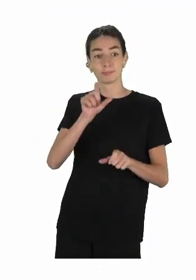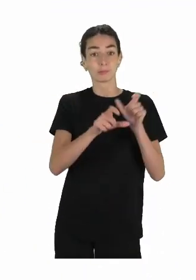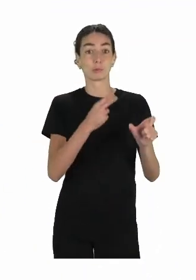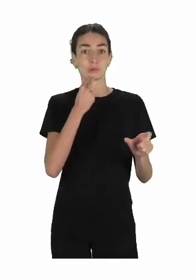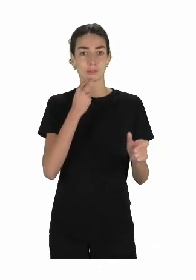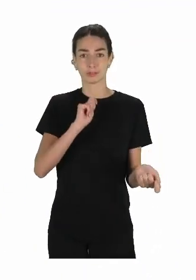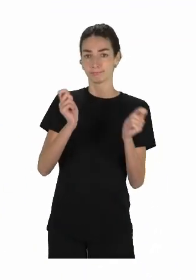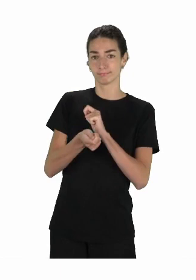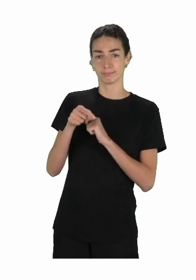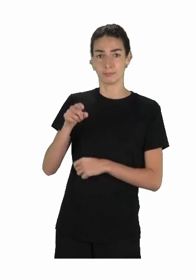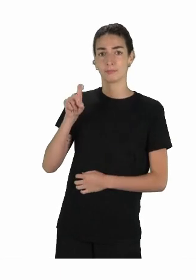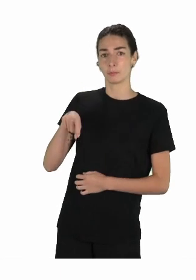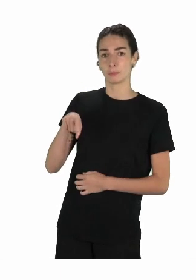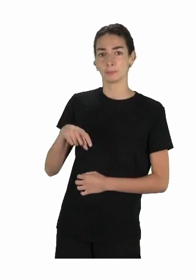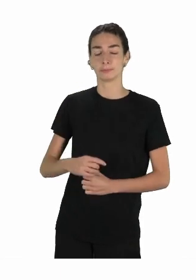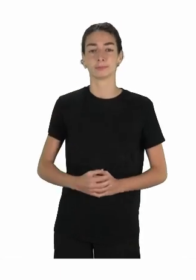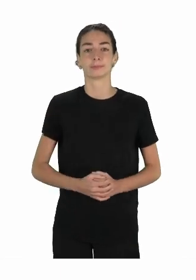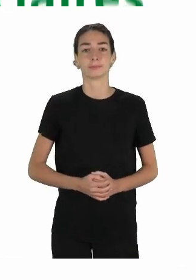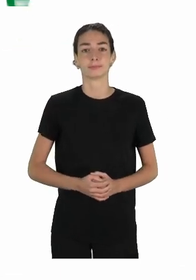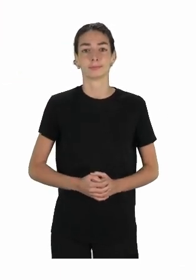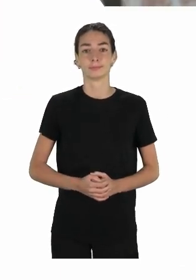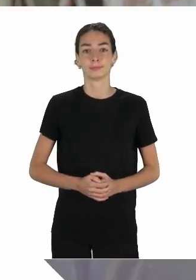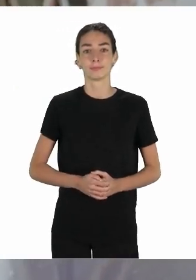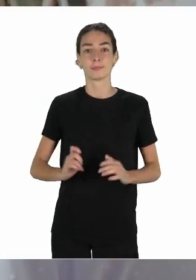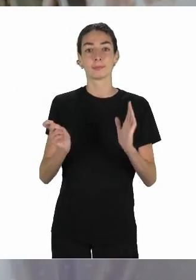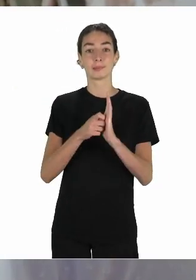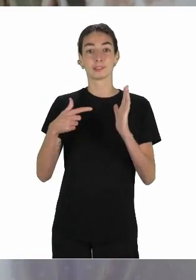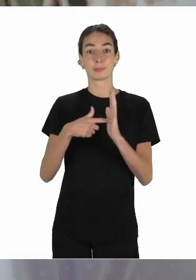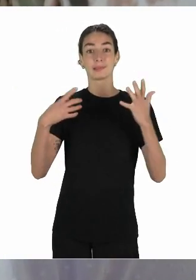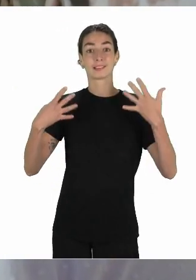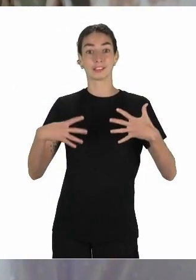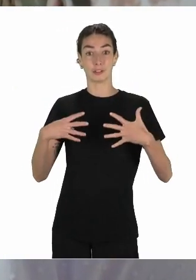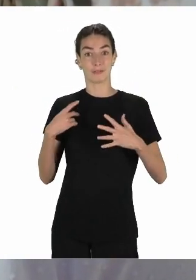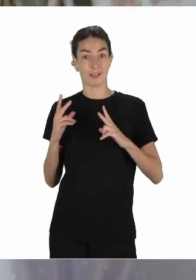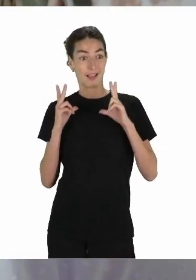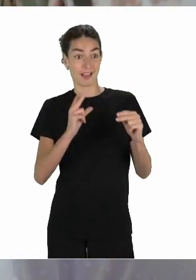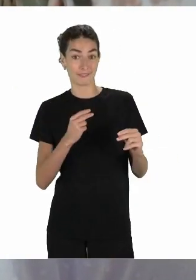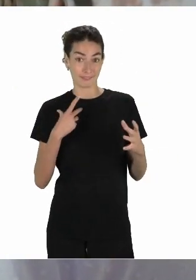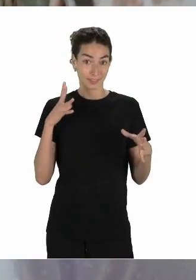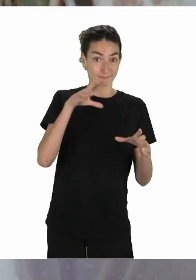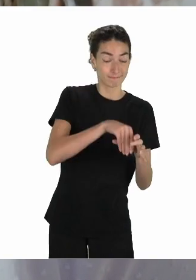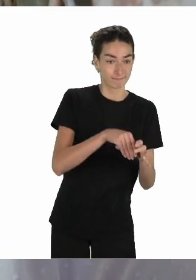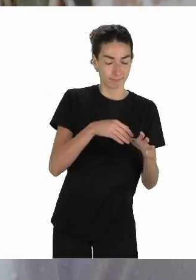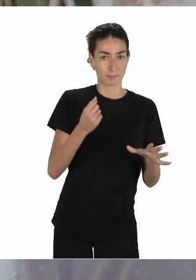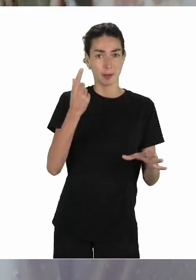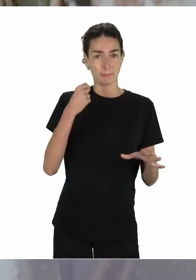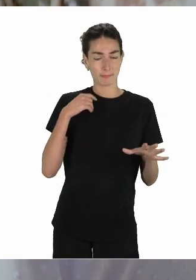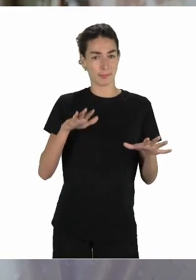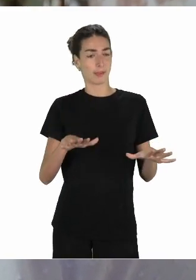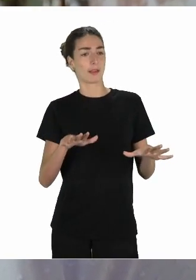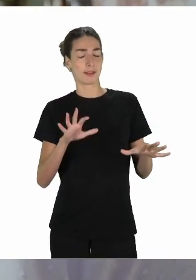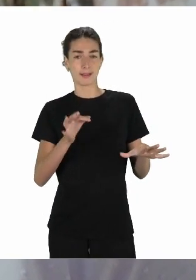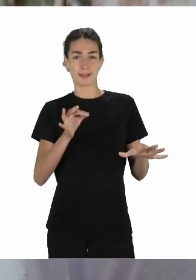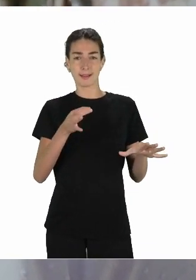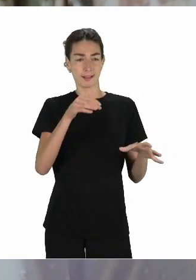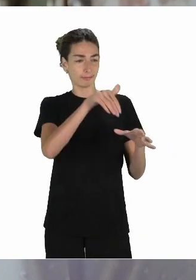Un changement nécessaire pour les équipes et les bénéficiaires. Quand je suis arrivée en 2019, j'ai tout de suite été